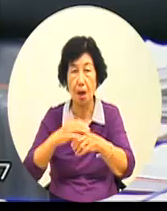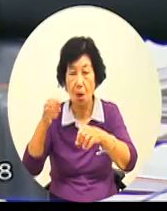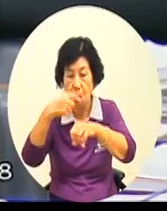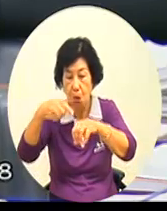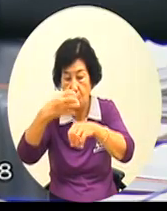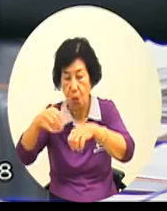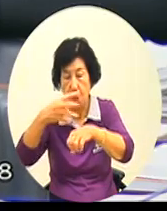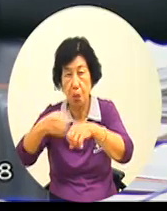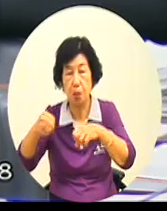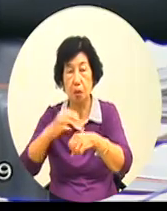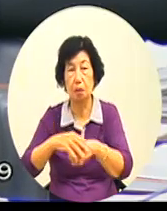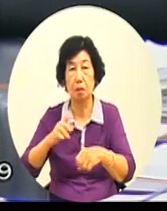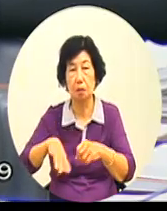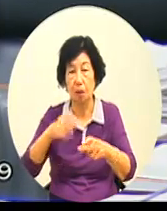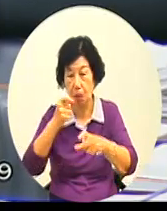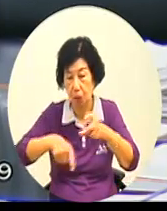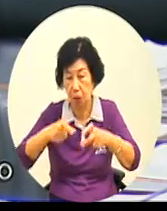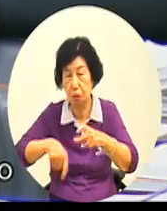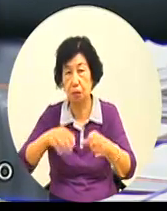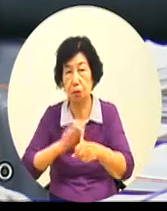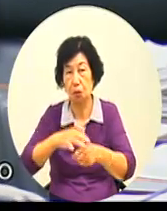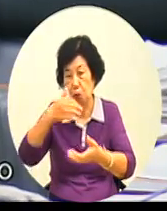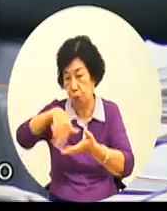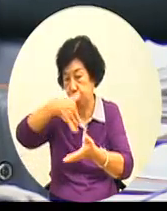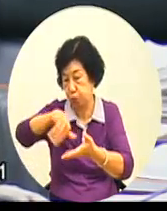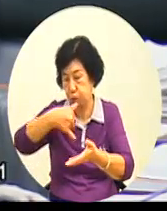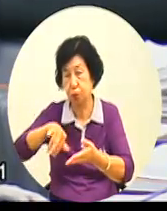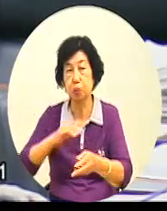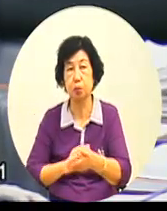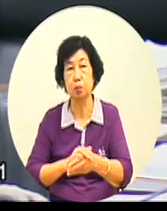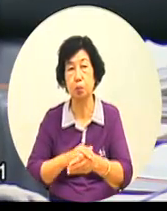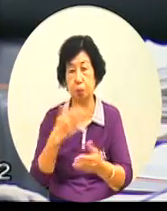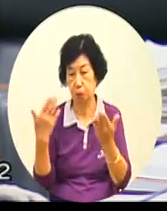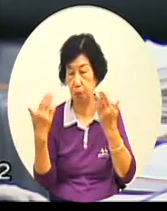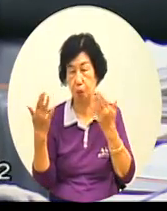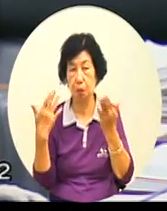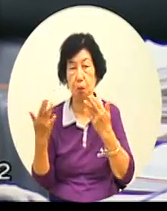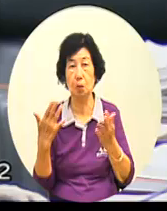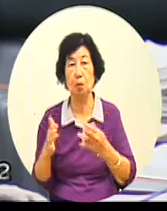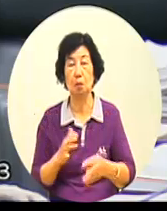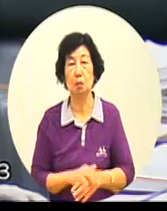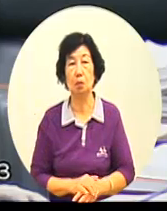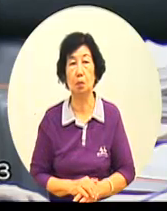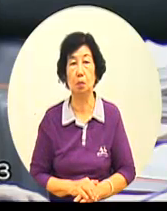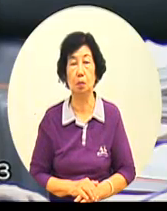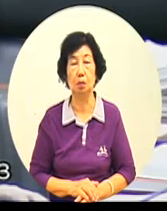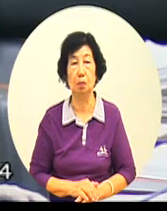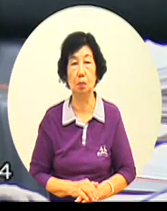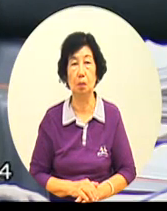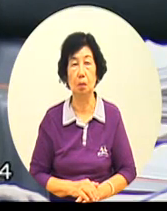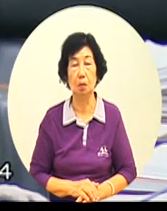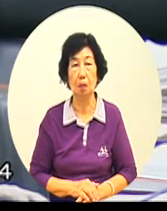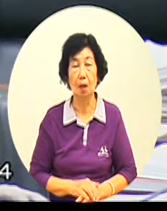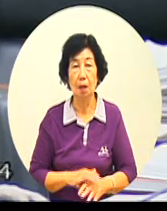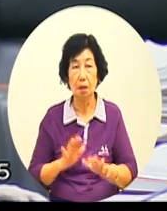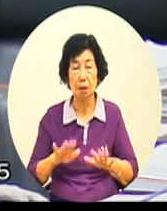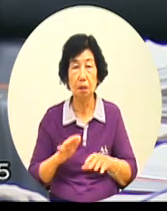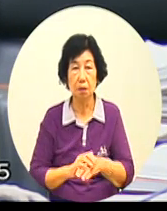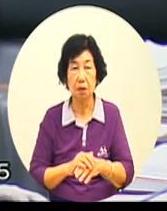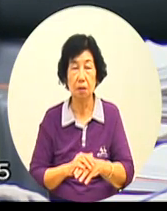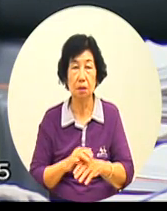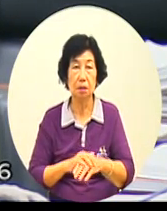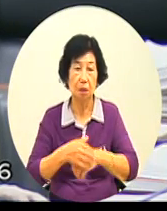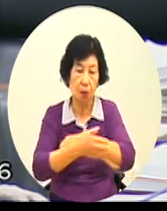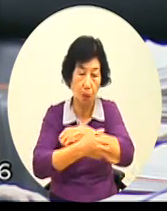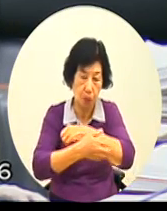业主也可以跟你讲说，好啊，那什么都算得很清楚。其实有时候我觉得劳资双方的关系是